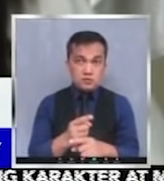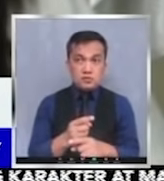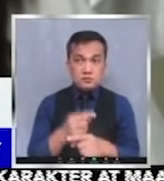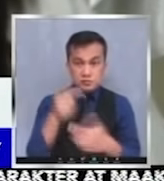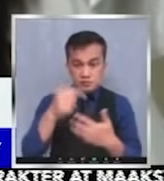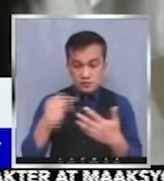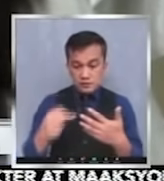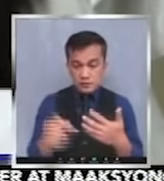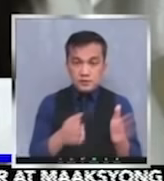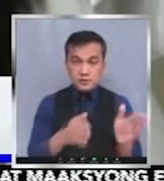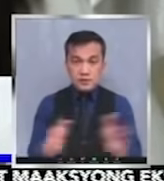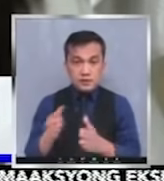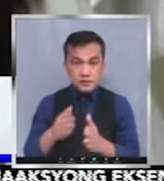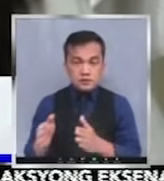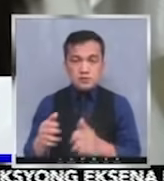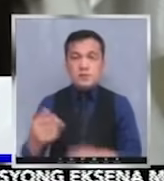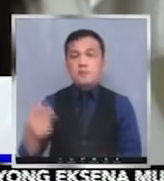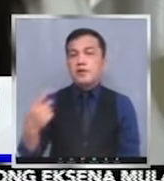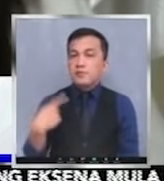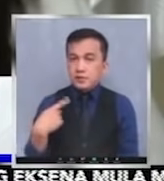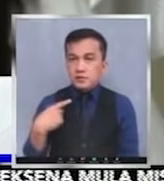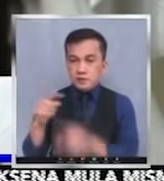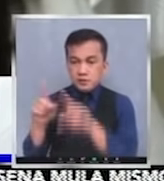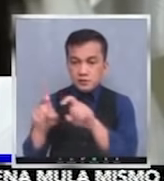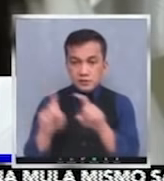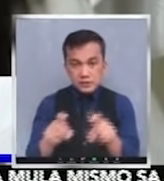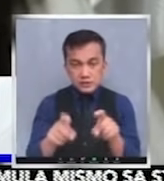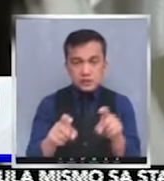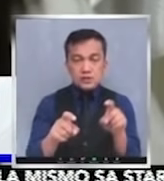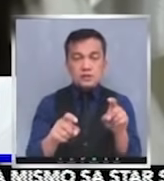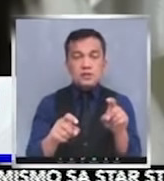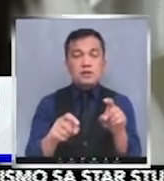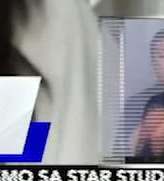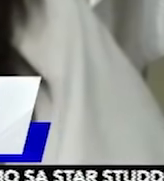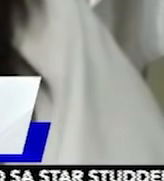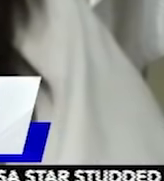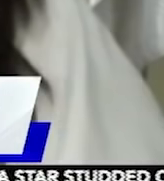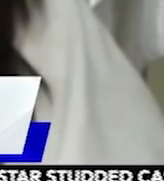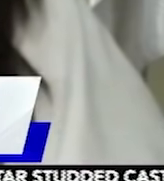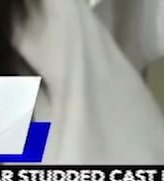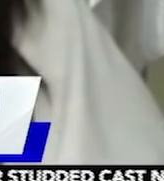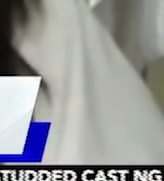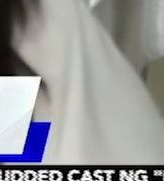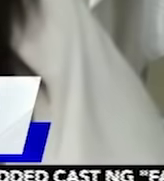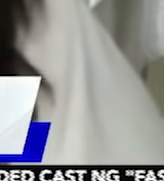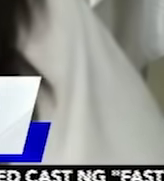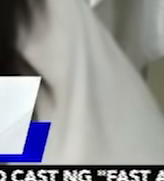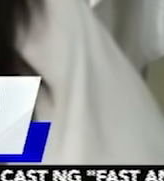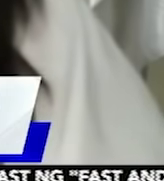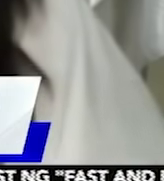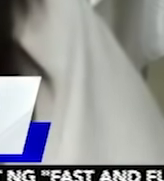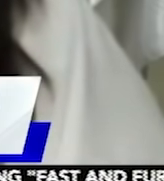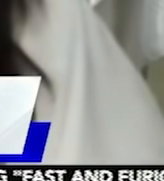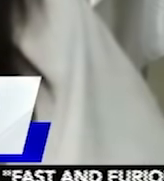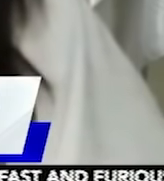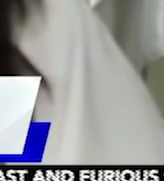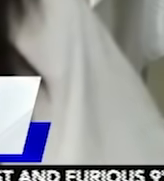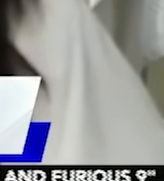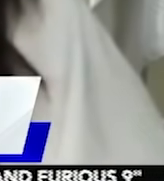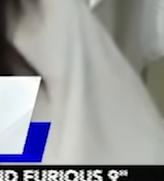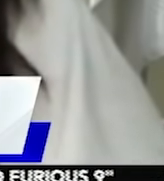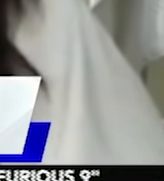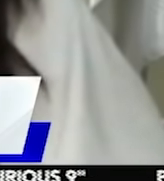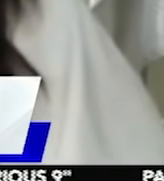for this. Meron na ngang testing equipment for the device. Yung testing equipment for the consumables,